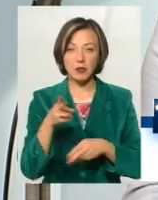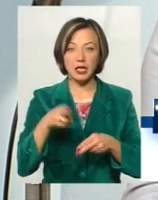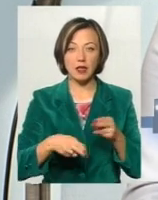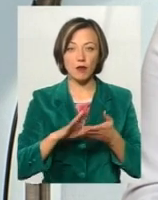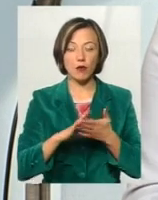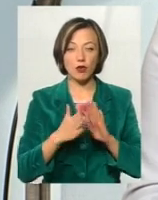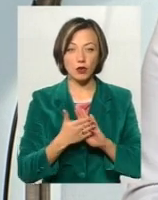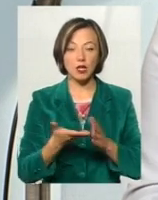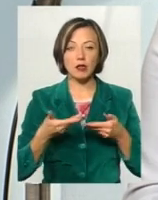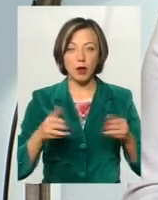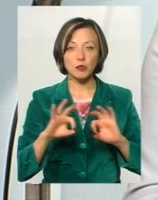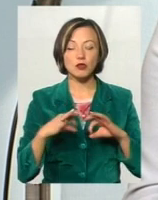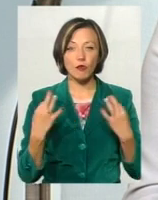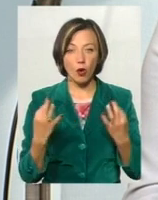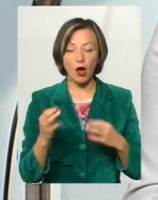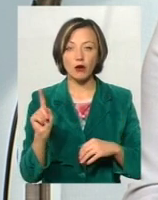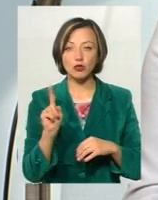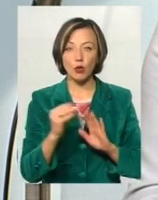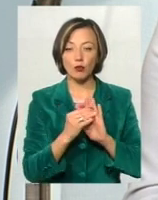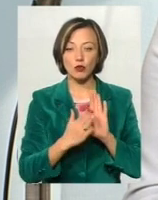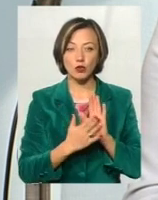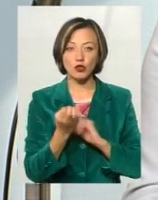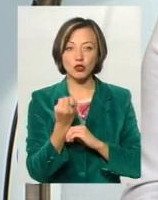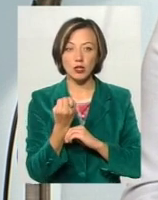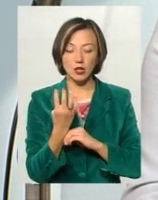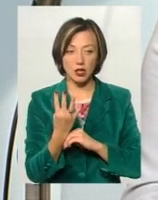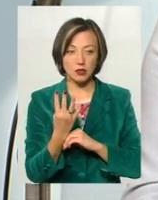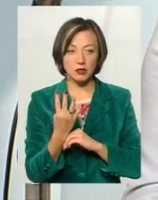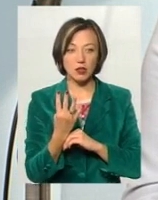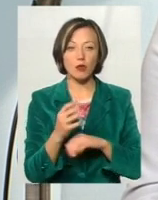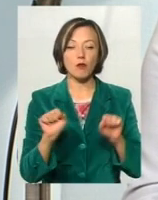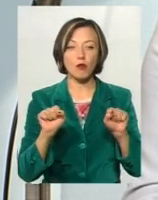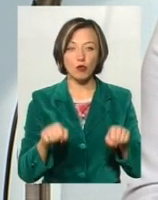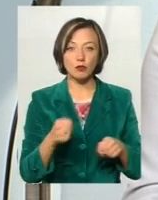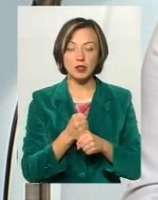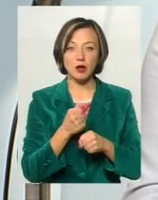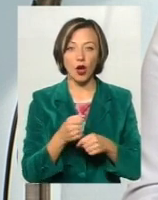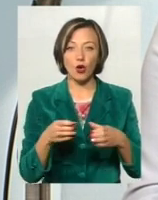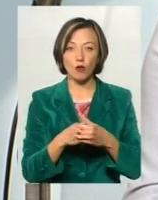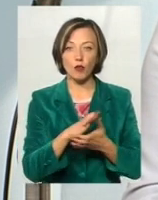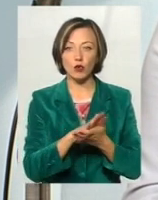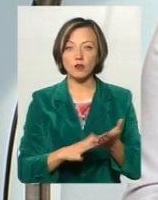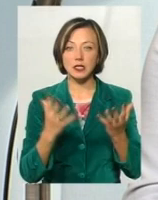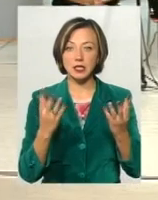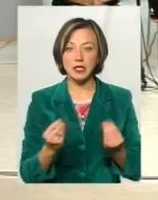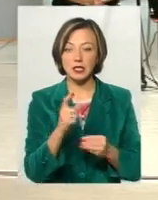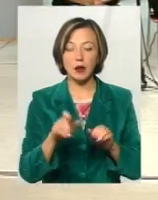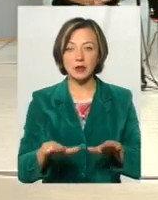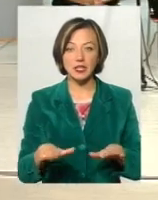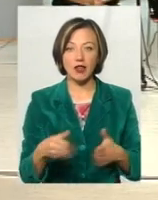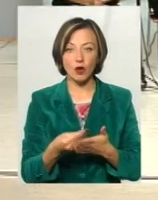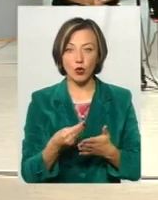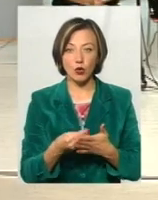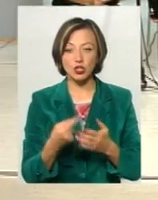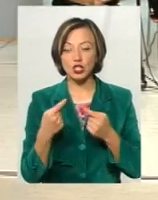положення» нам дозволяє про те, що пункт 14, про те, що можуть функціонувати групи продовженого дня за місцеві кошти